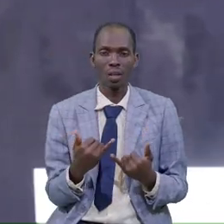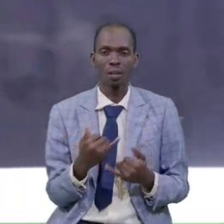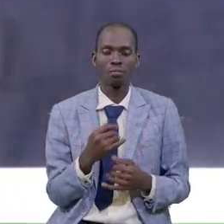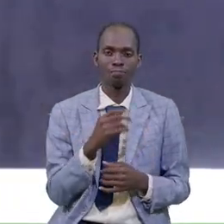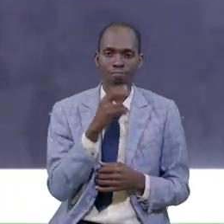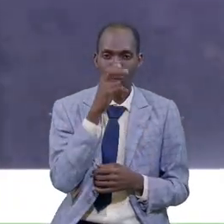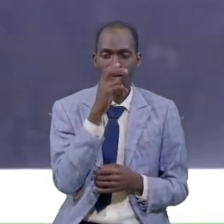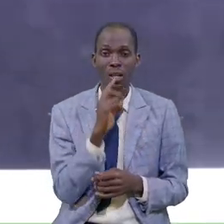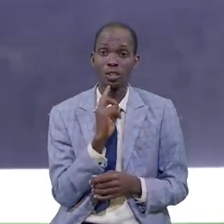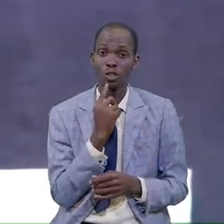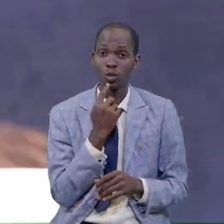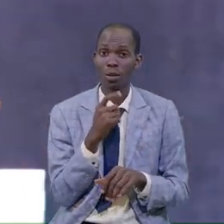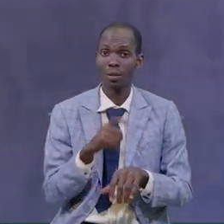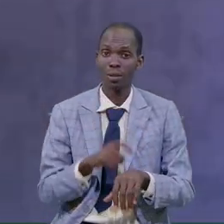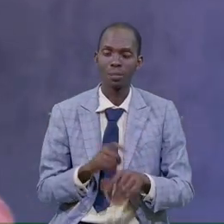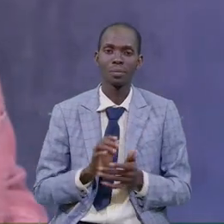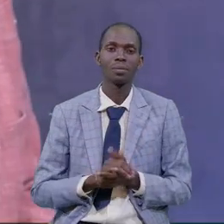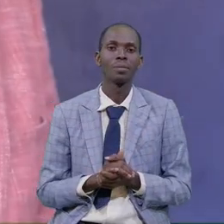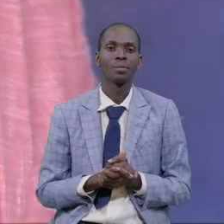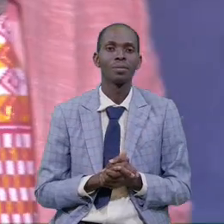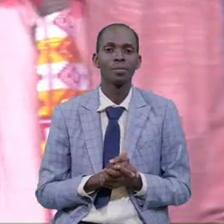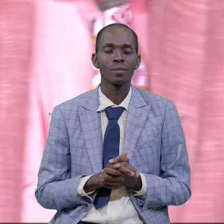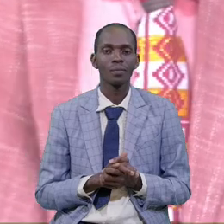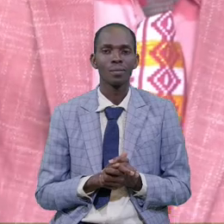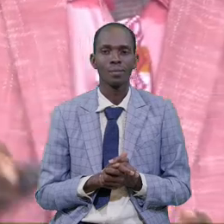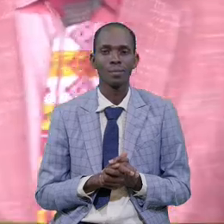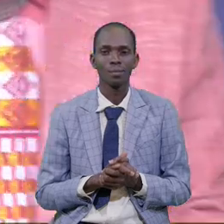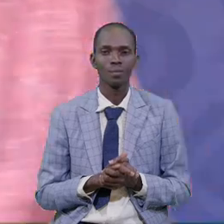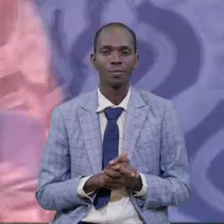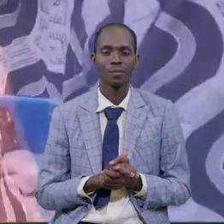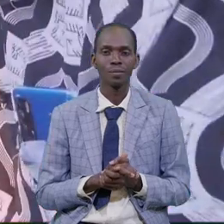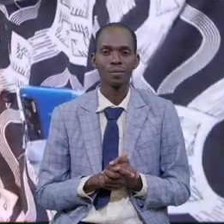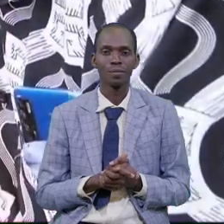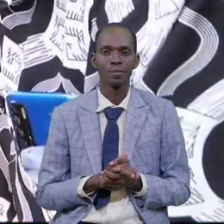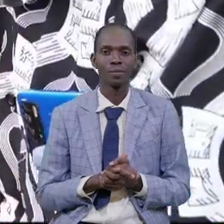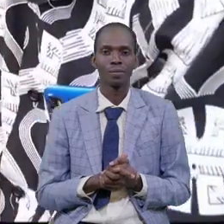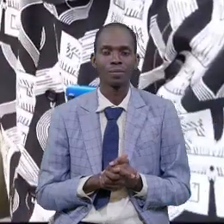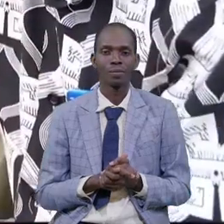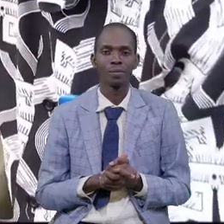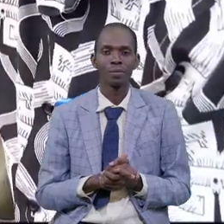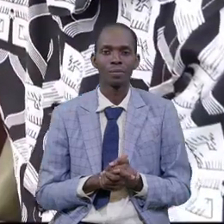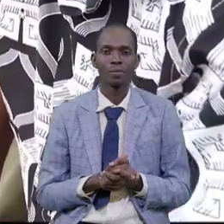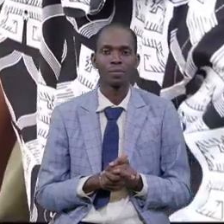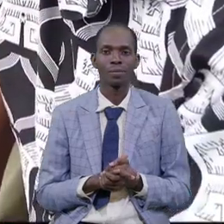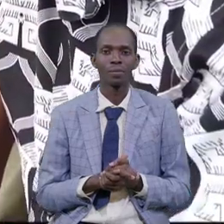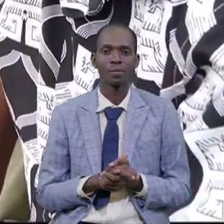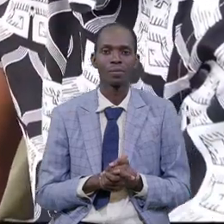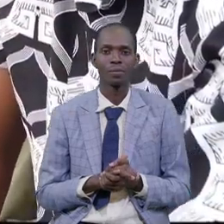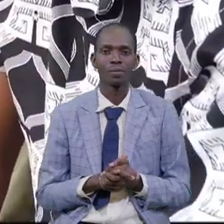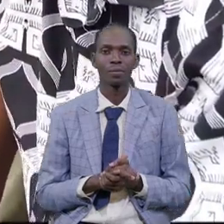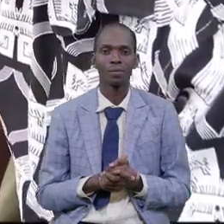les yeux fermés. La tête baissée, les yeux fermés, s'il vous plaît.